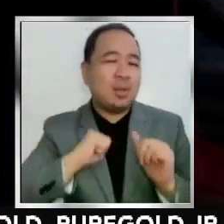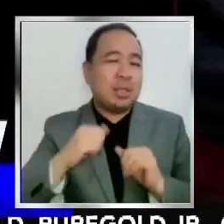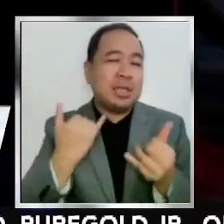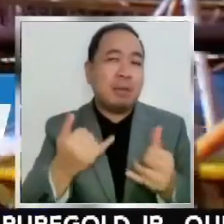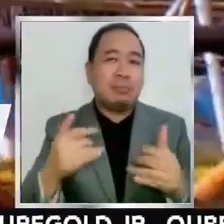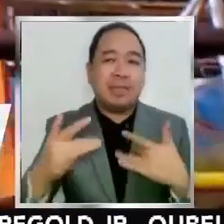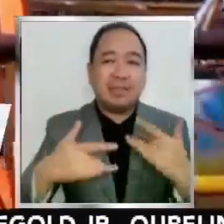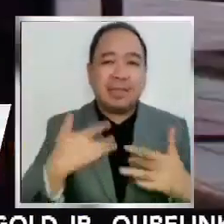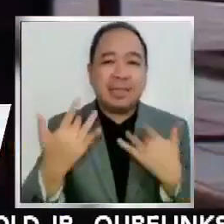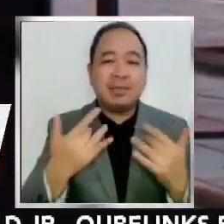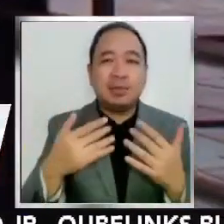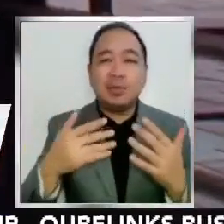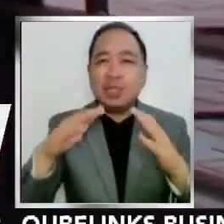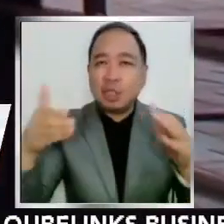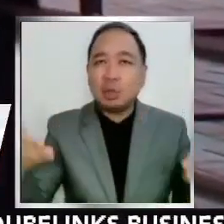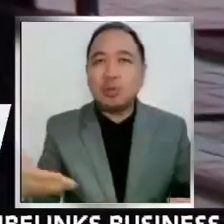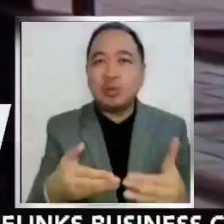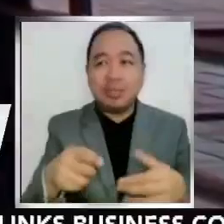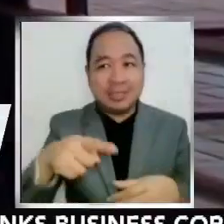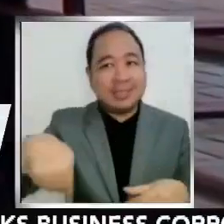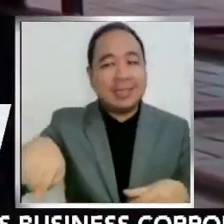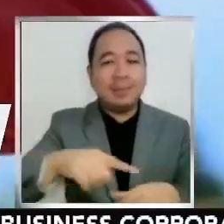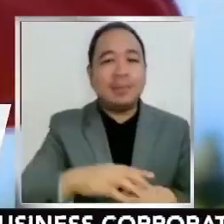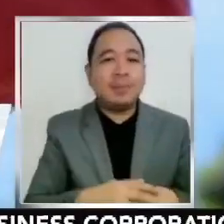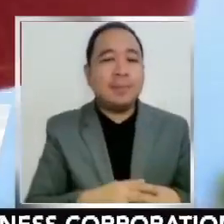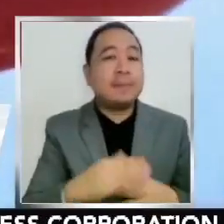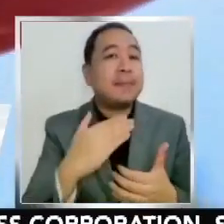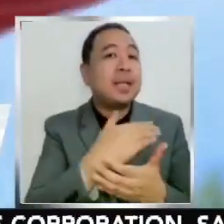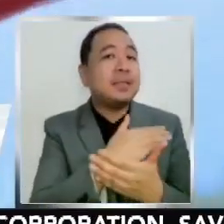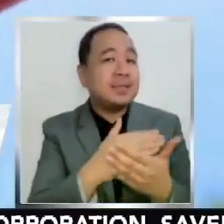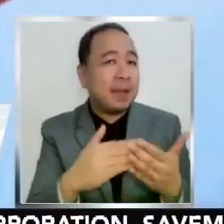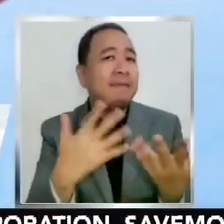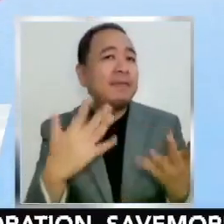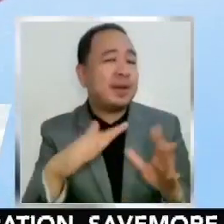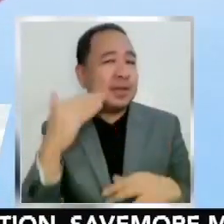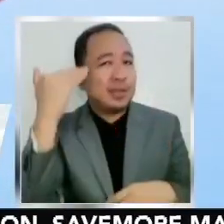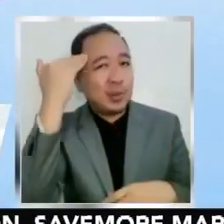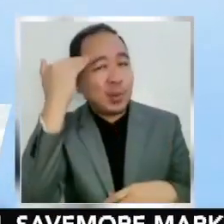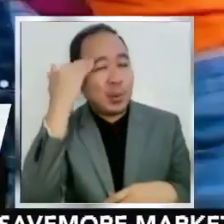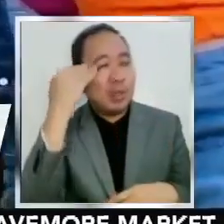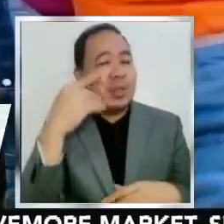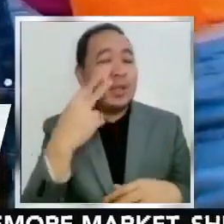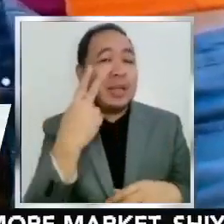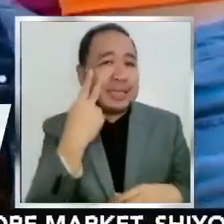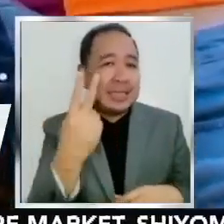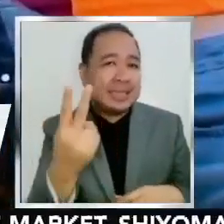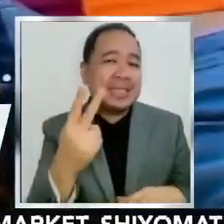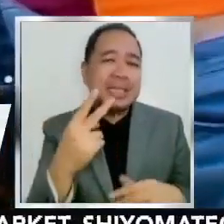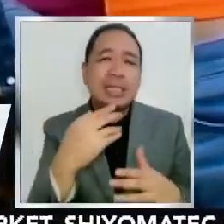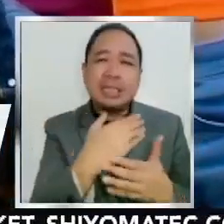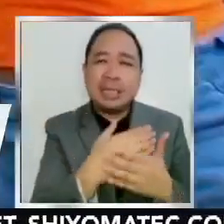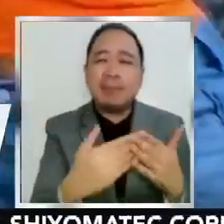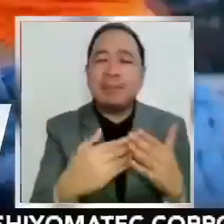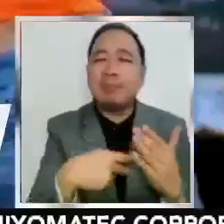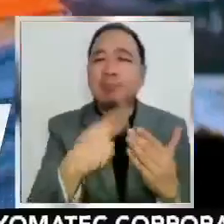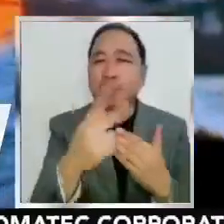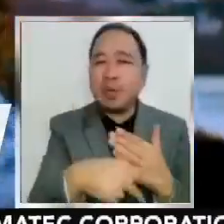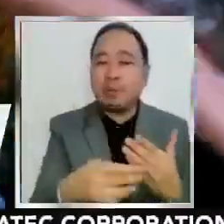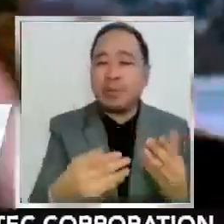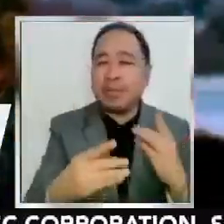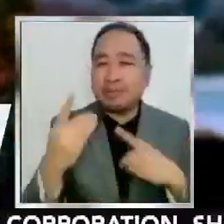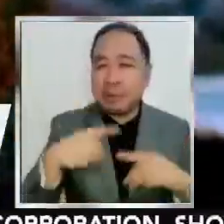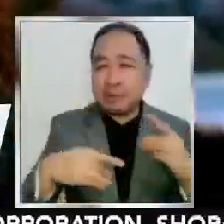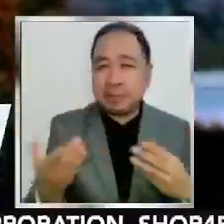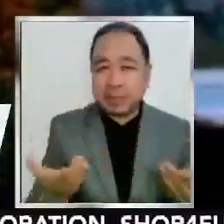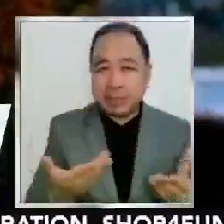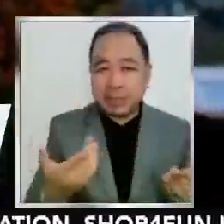launch them. Ang ilan sa kanila mga pamilyar na mukha na napapanood na sa ilang Kapuso shows and dramas. At ang